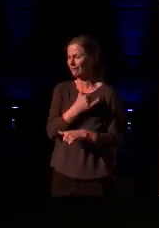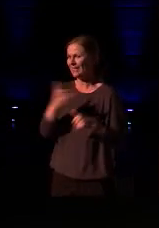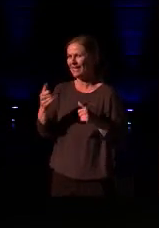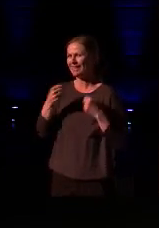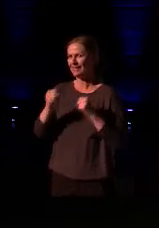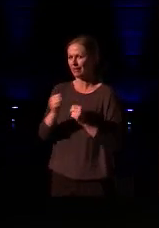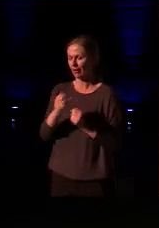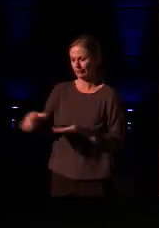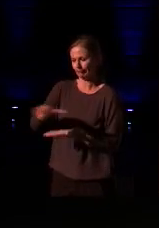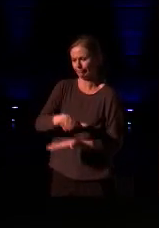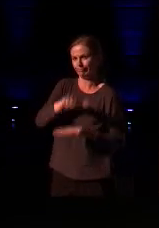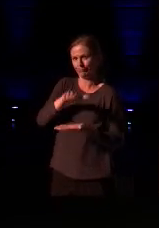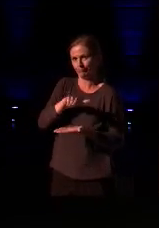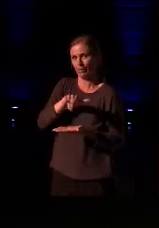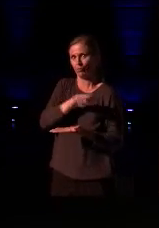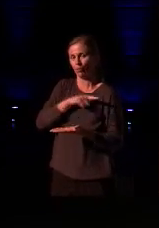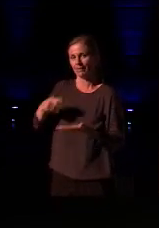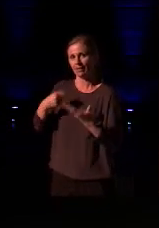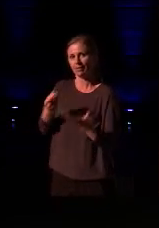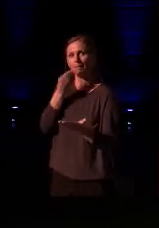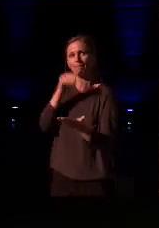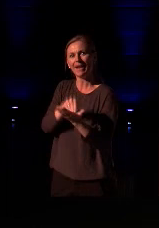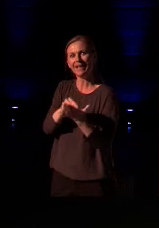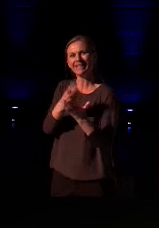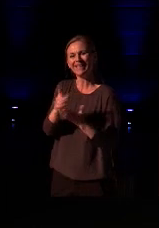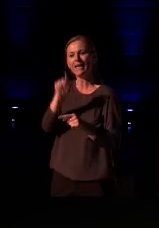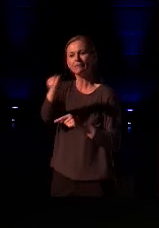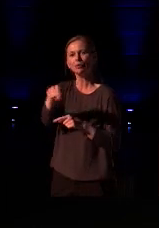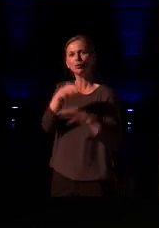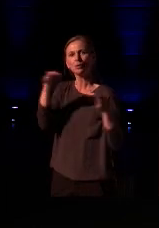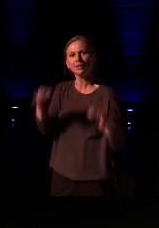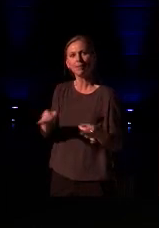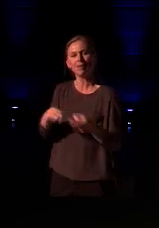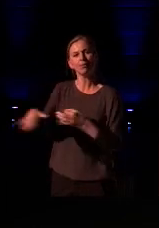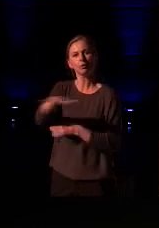sitter vi igjen med når vi skal komme med en melding til Stortinget med